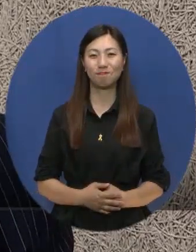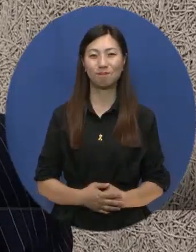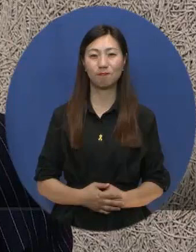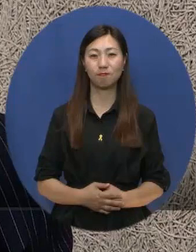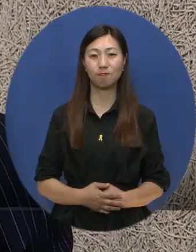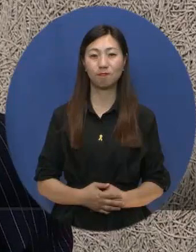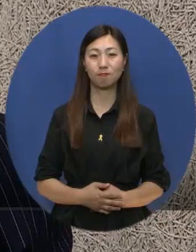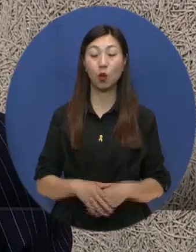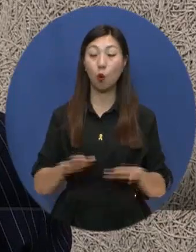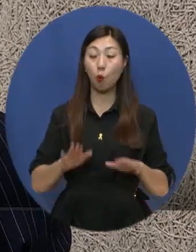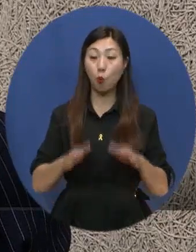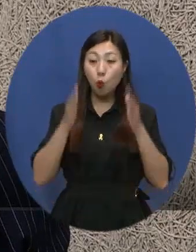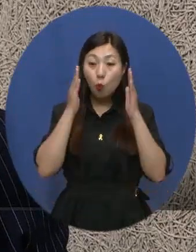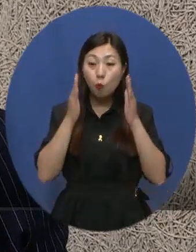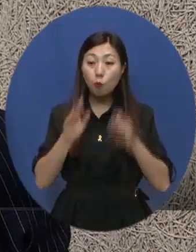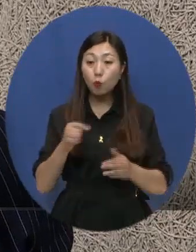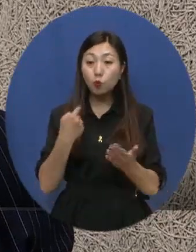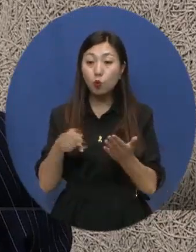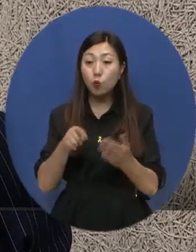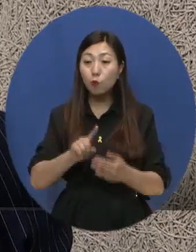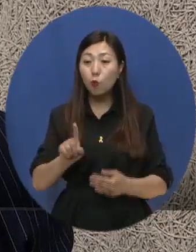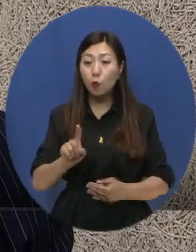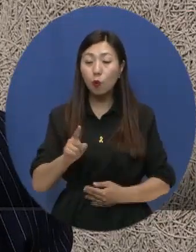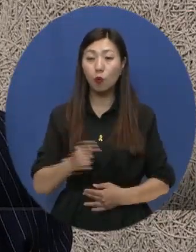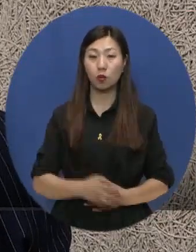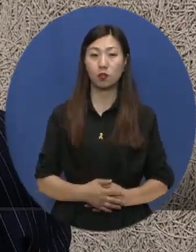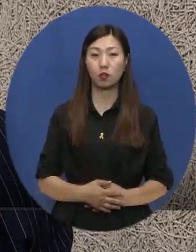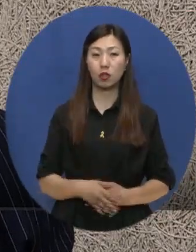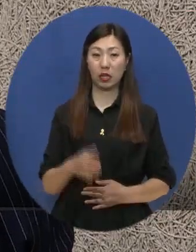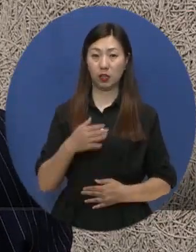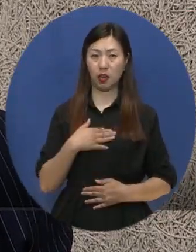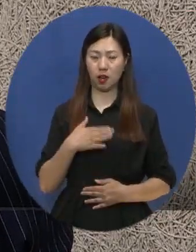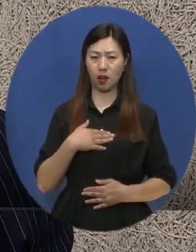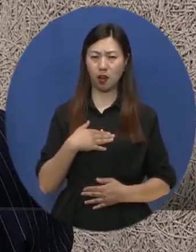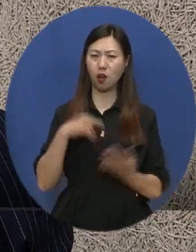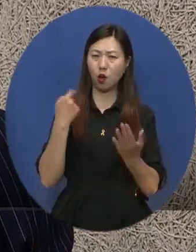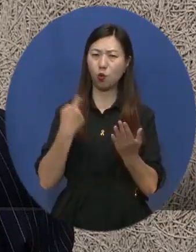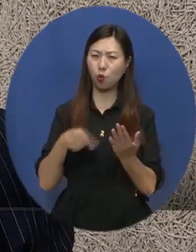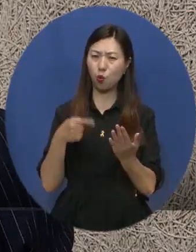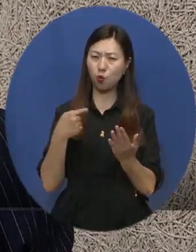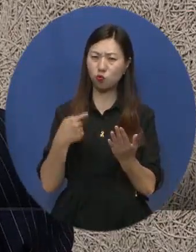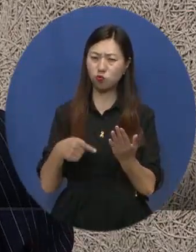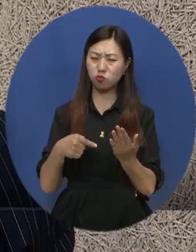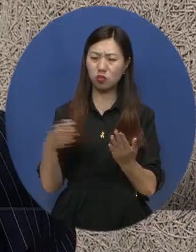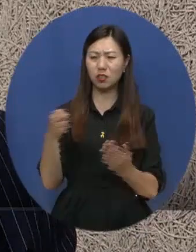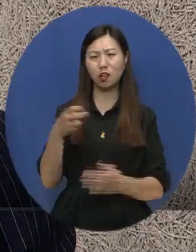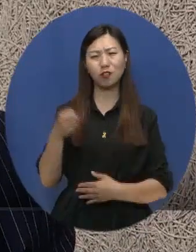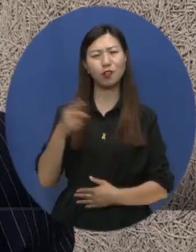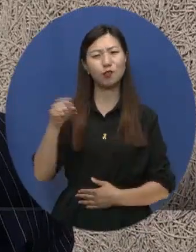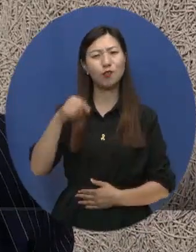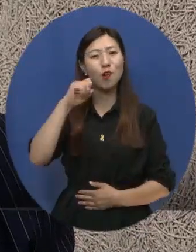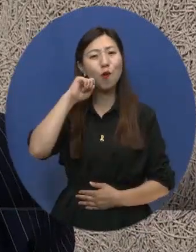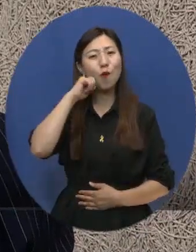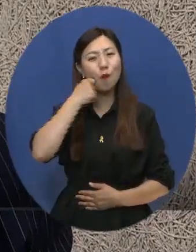오늘은 어떤 수업을 하신 거예요? 제가 수업을 이렇게 자주 나오지는